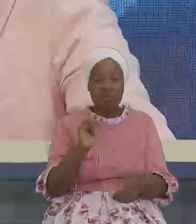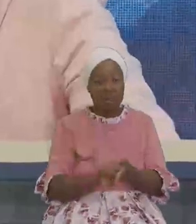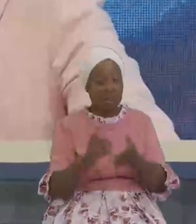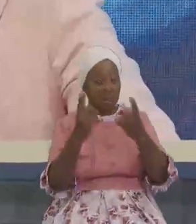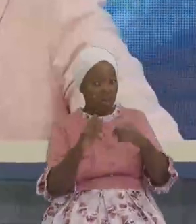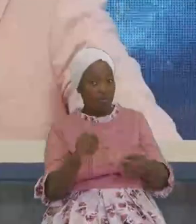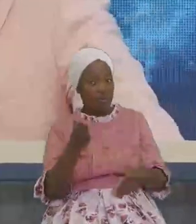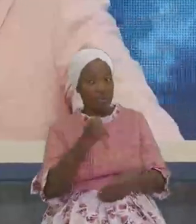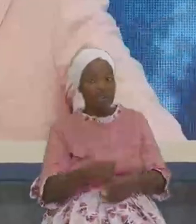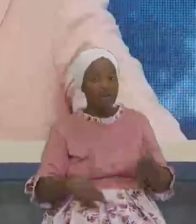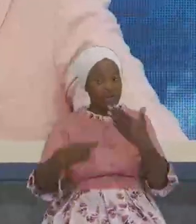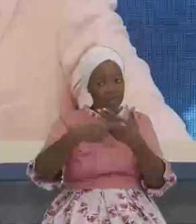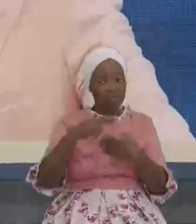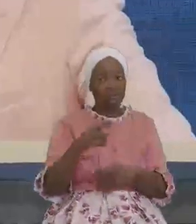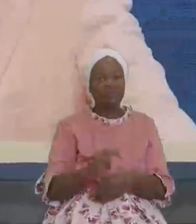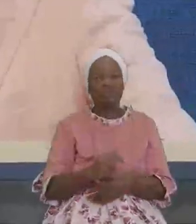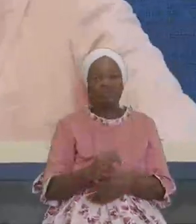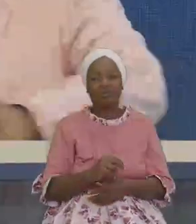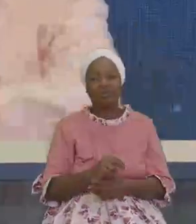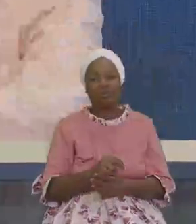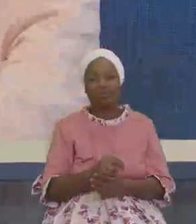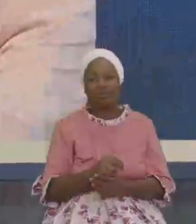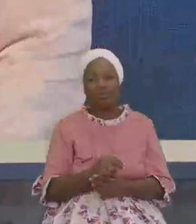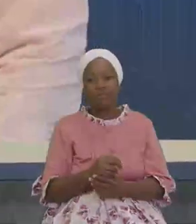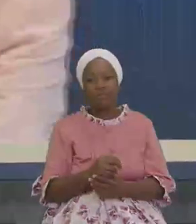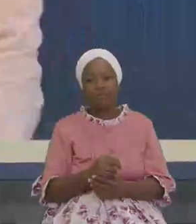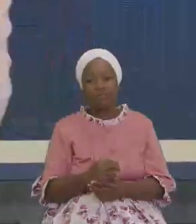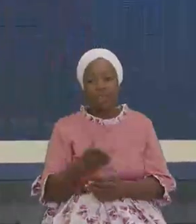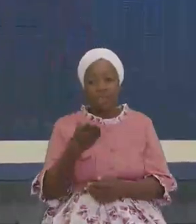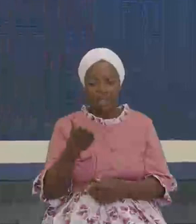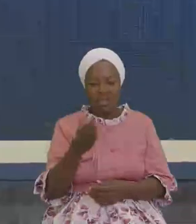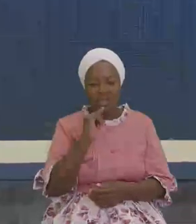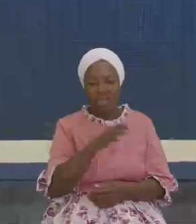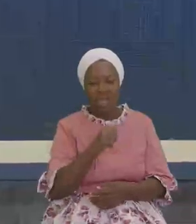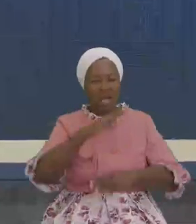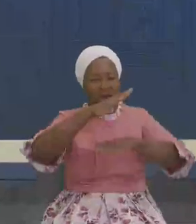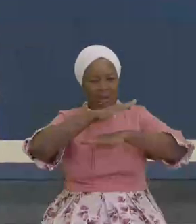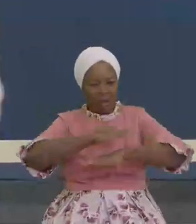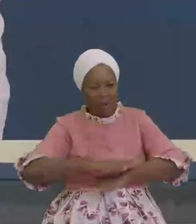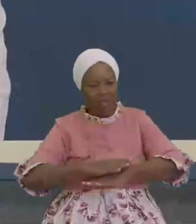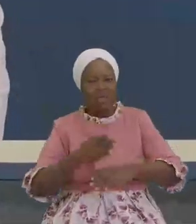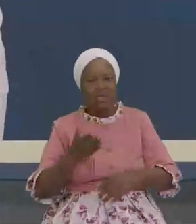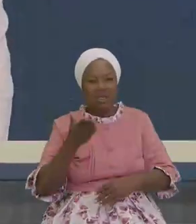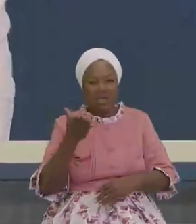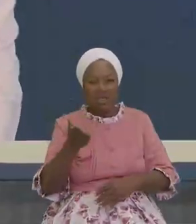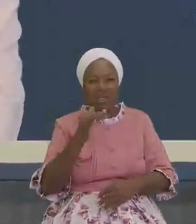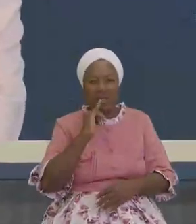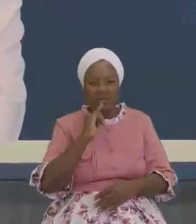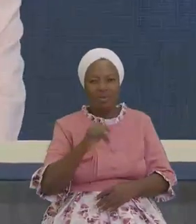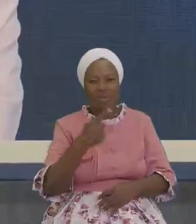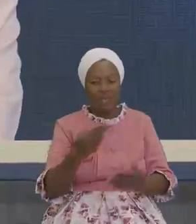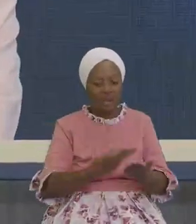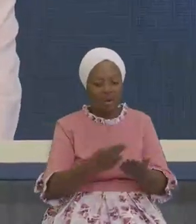Quiconque vient, il y a la restauration. Il y a un repos. Il y a